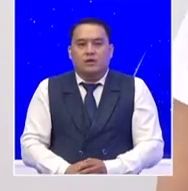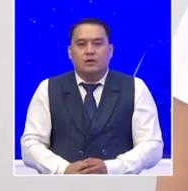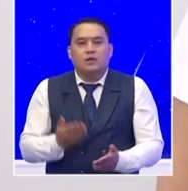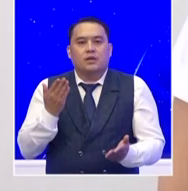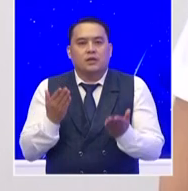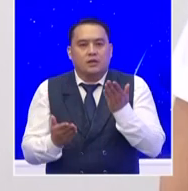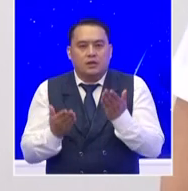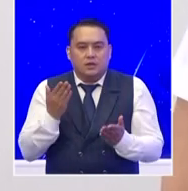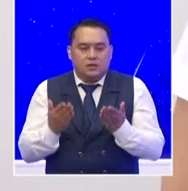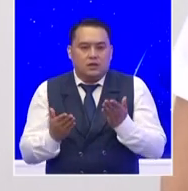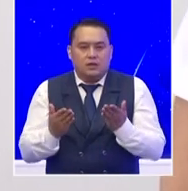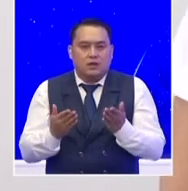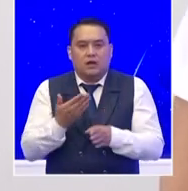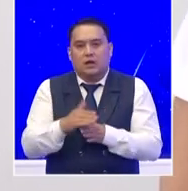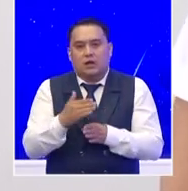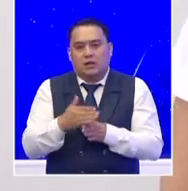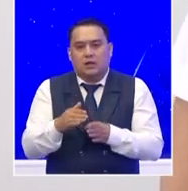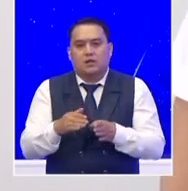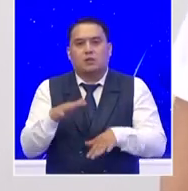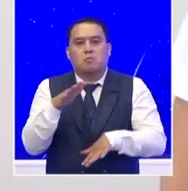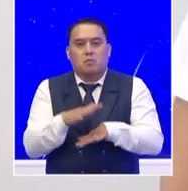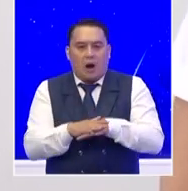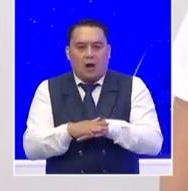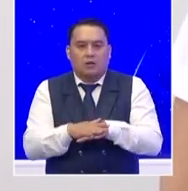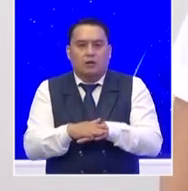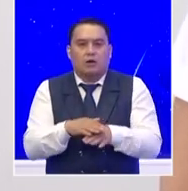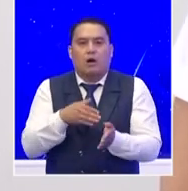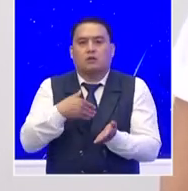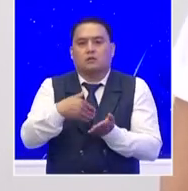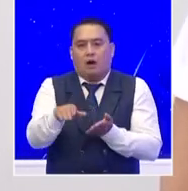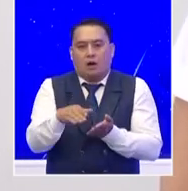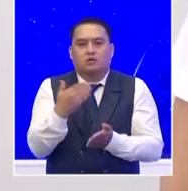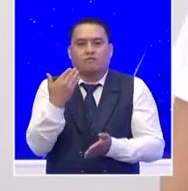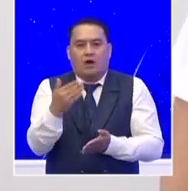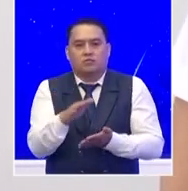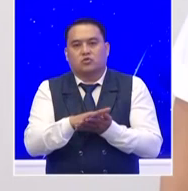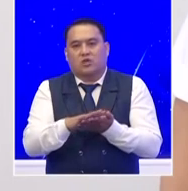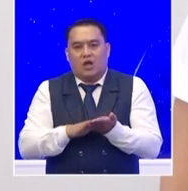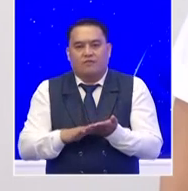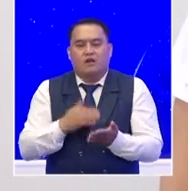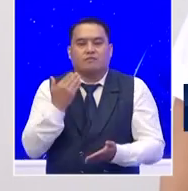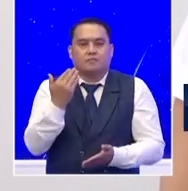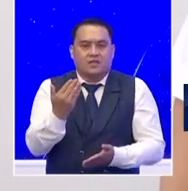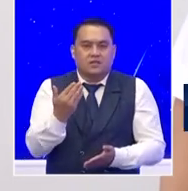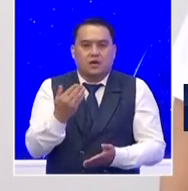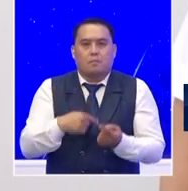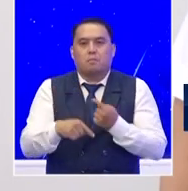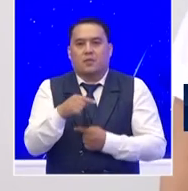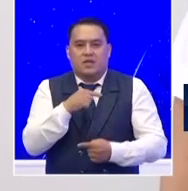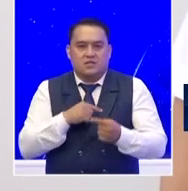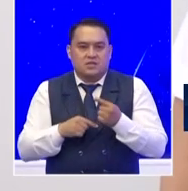если кредитная организация будет бездействовать при подаче заявления субъекта малого и среднего